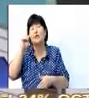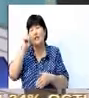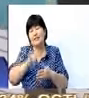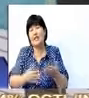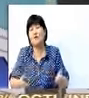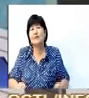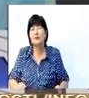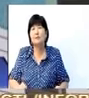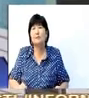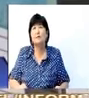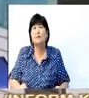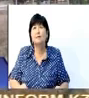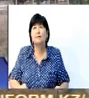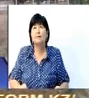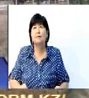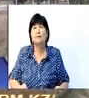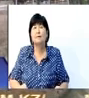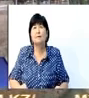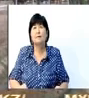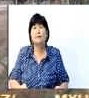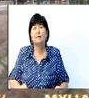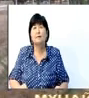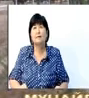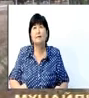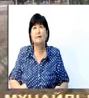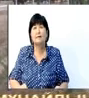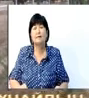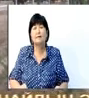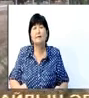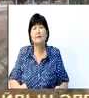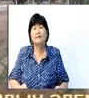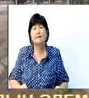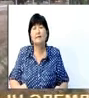сенеміз. Әкімжан Жолтаев, Ахан Алиев, Қанат Махамбетов, Қазақстан, Қызылорда телеарнасы, Қазалы ауданынан.